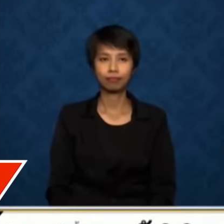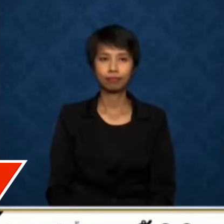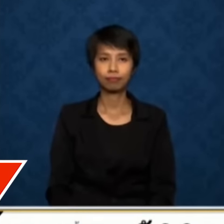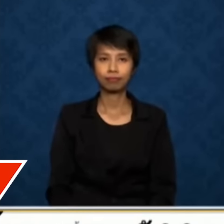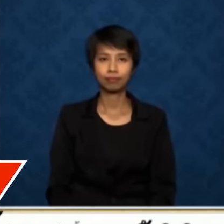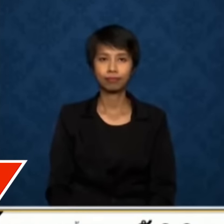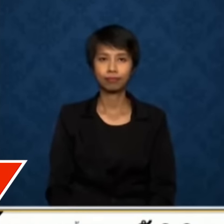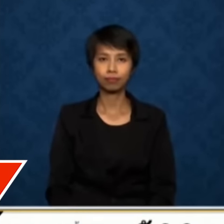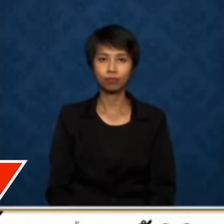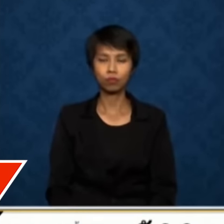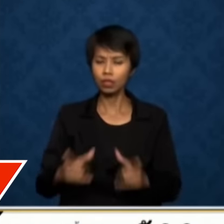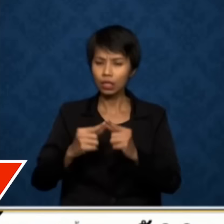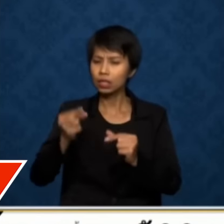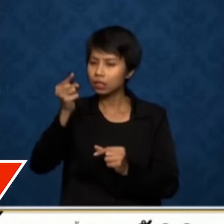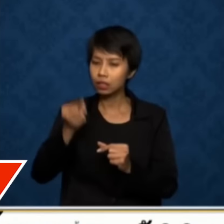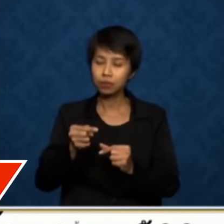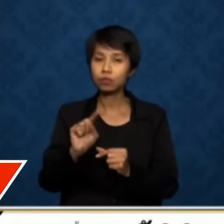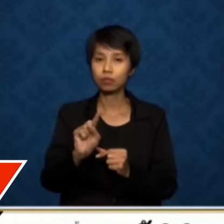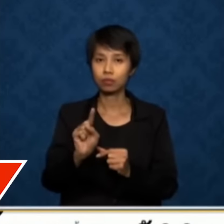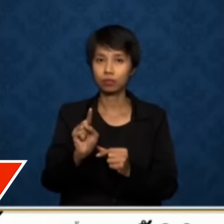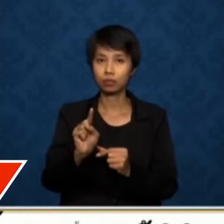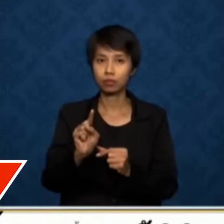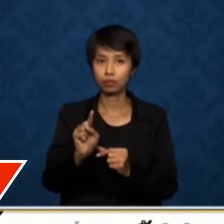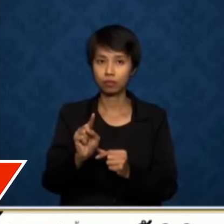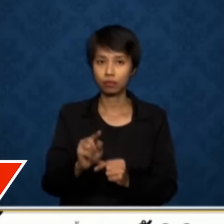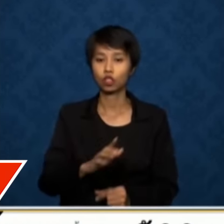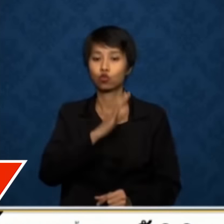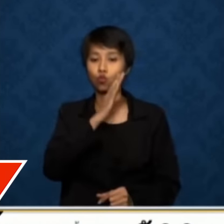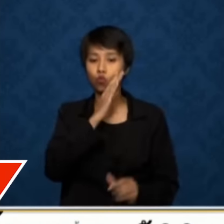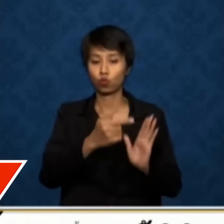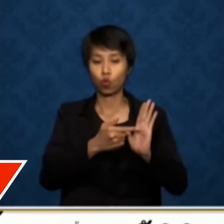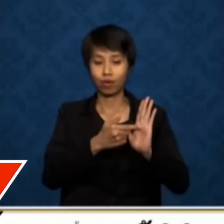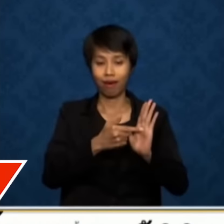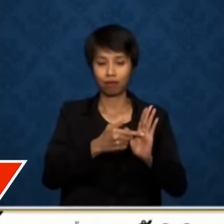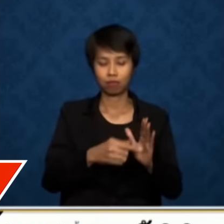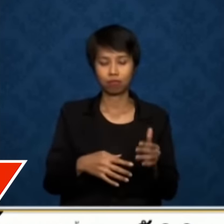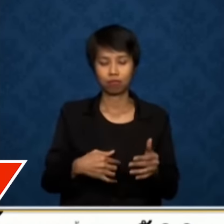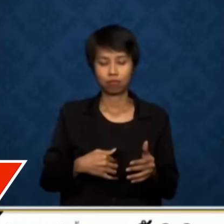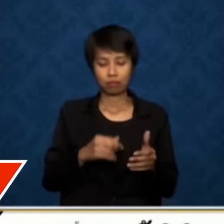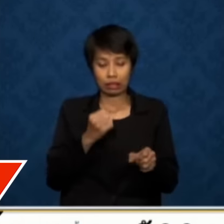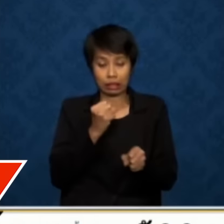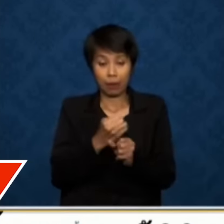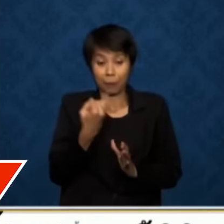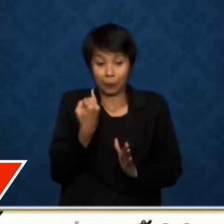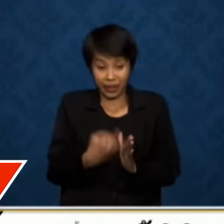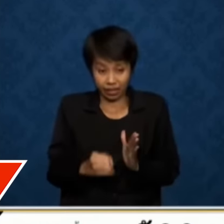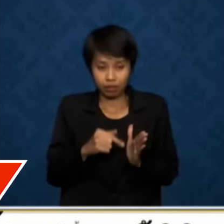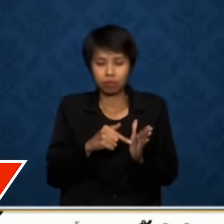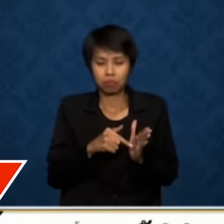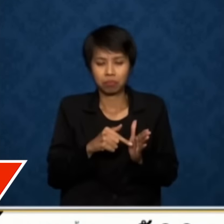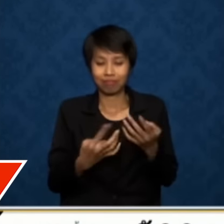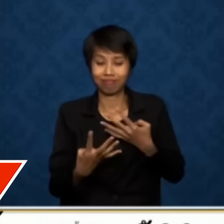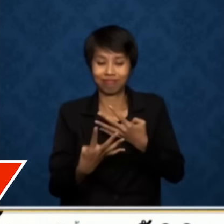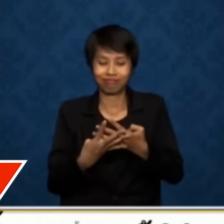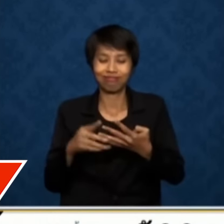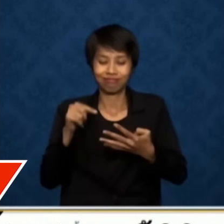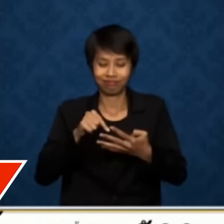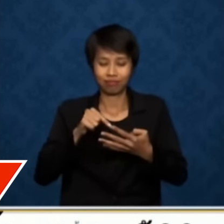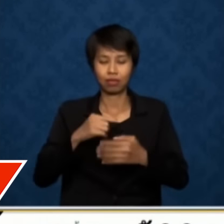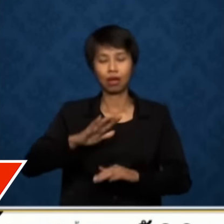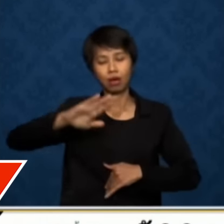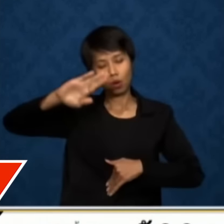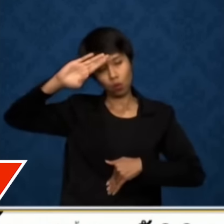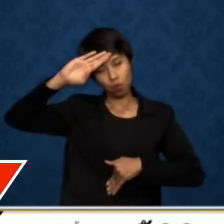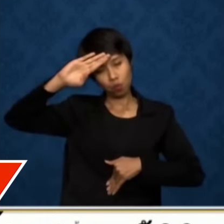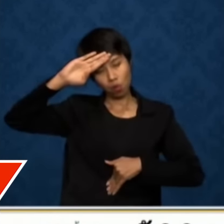ข้อเท็จจริงก็คือว่าถ้ามีนักโทษหรือผู้ต้องขังคนไหนเนี่ยนะครับป่วยผู้คุ